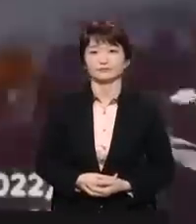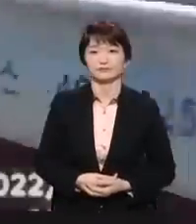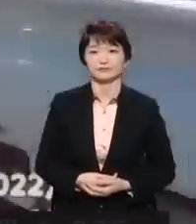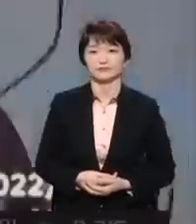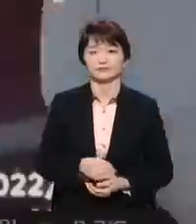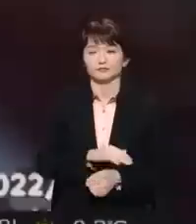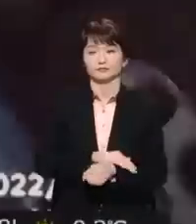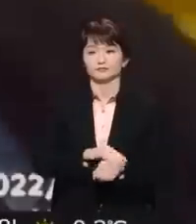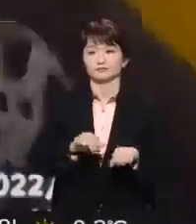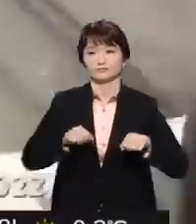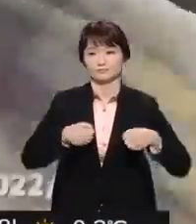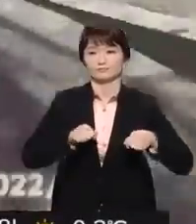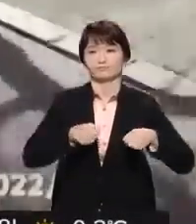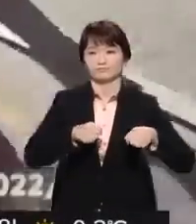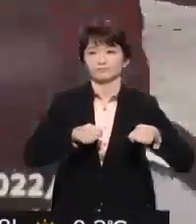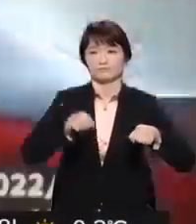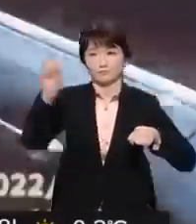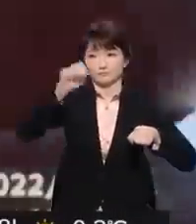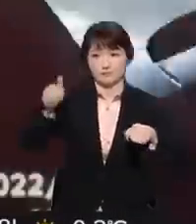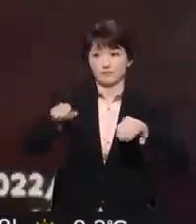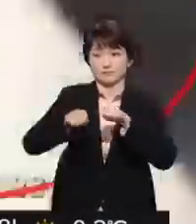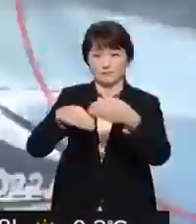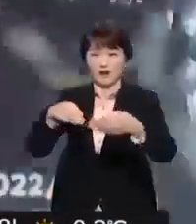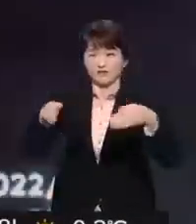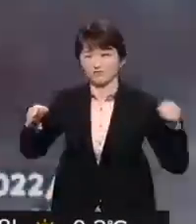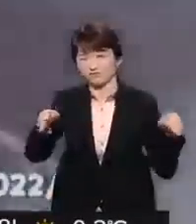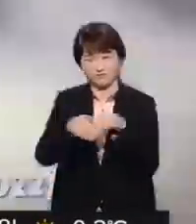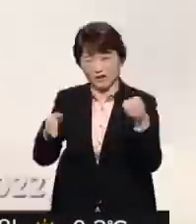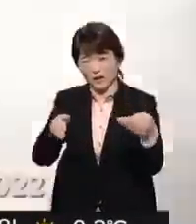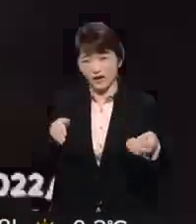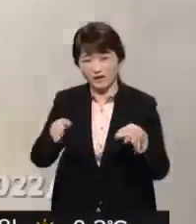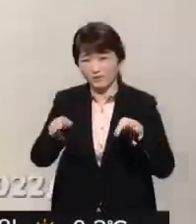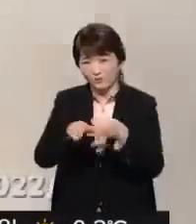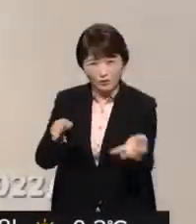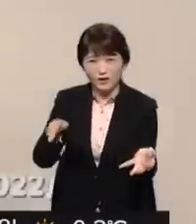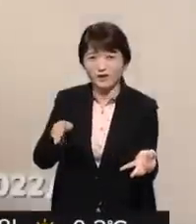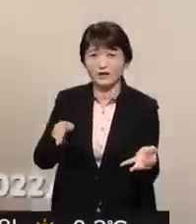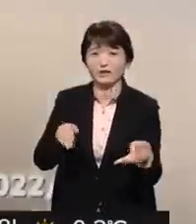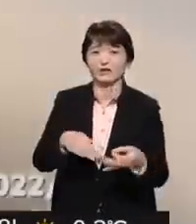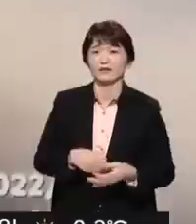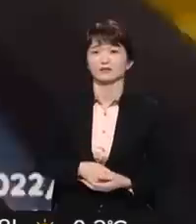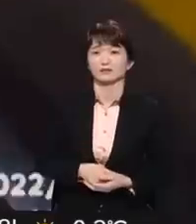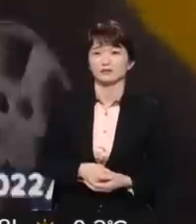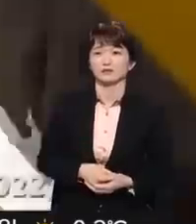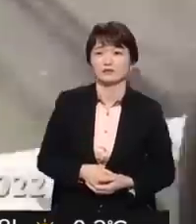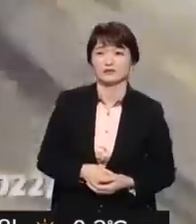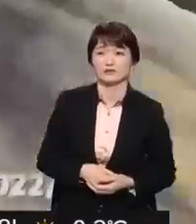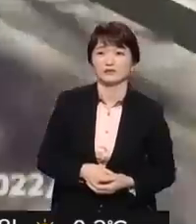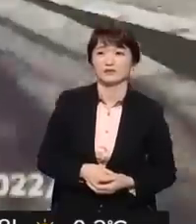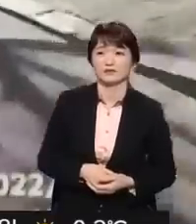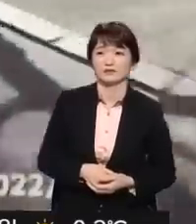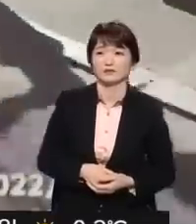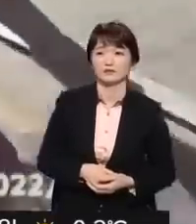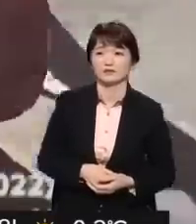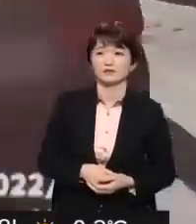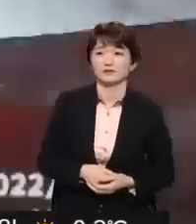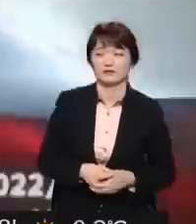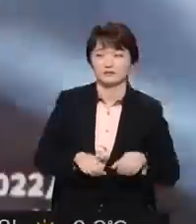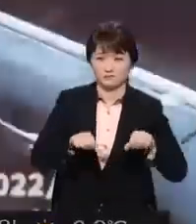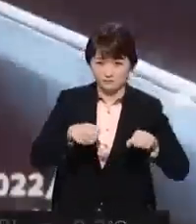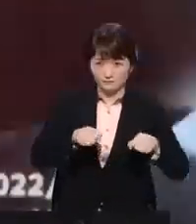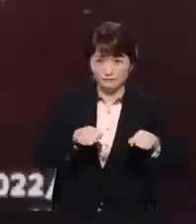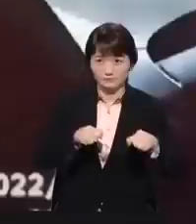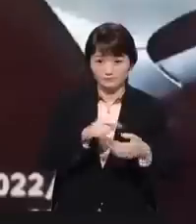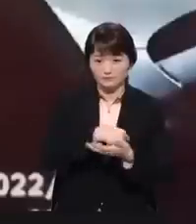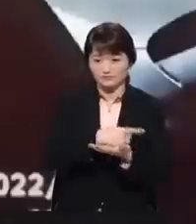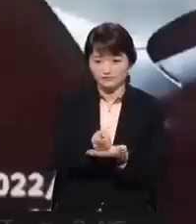자 잘 달리는 오토바이 그런데 갑자기 갑자기 안돼 또 열렸어 문이 아이고 자 백 변호사님 오토바이는